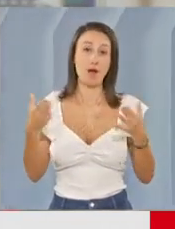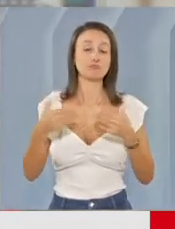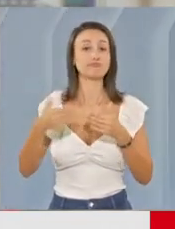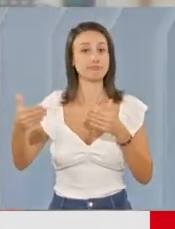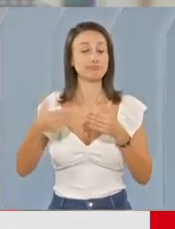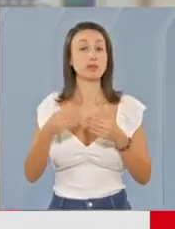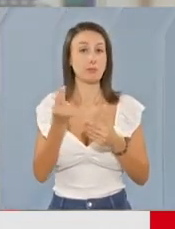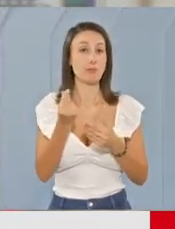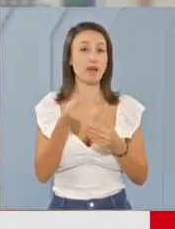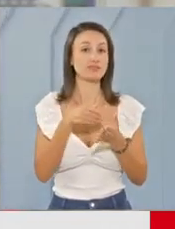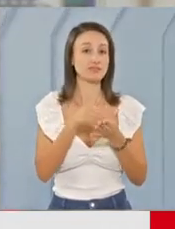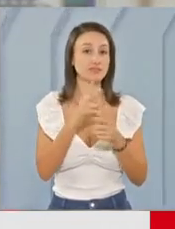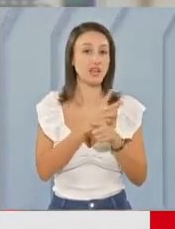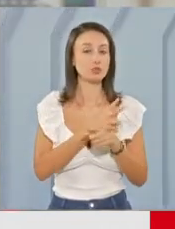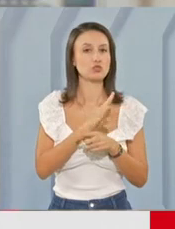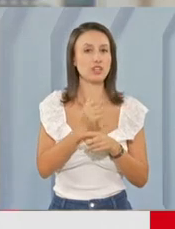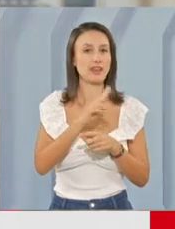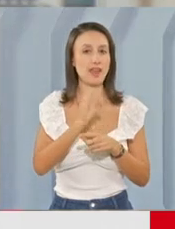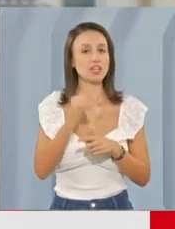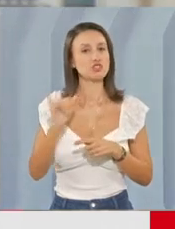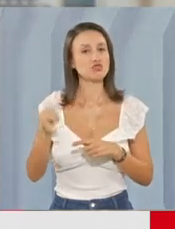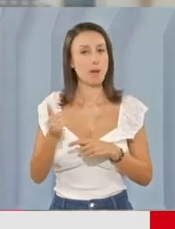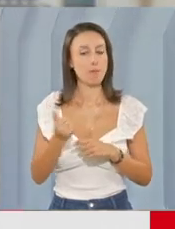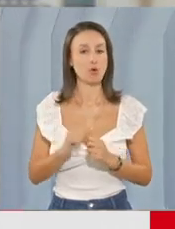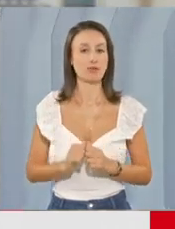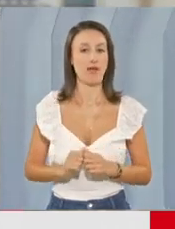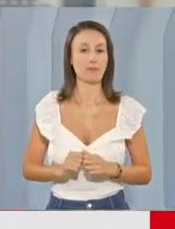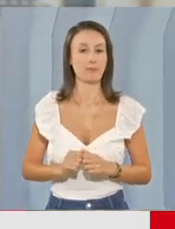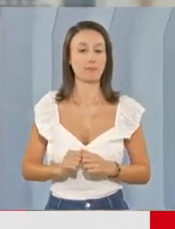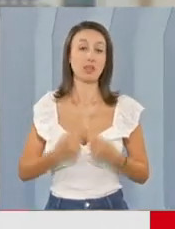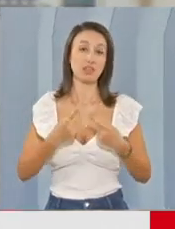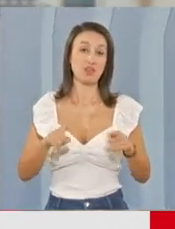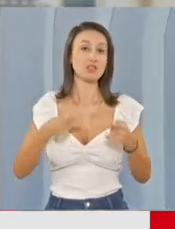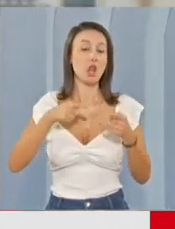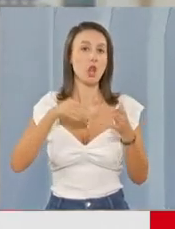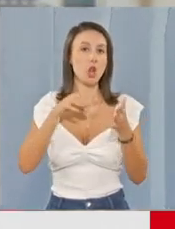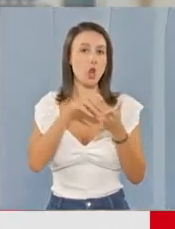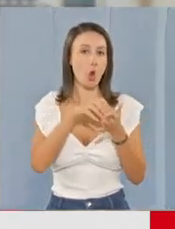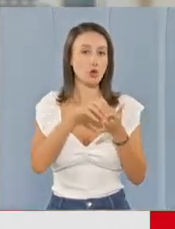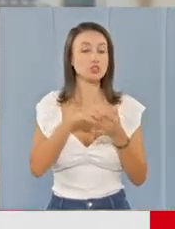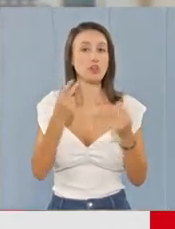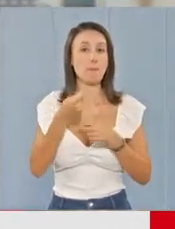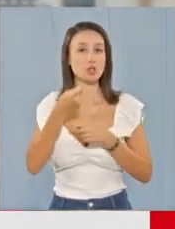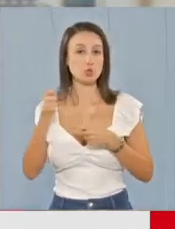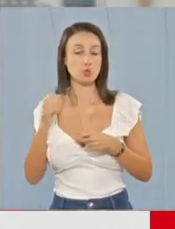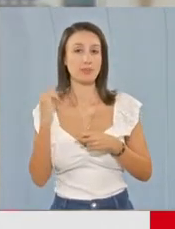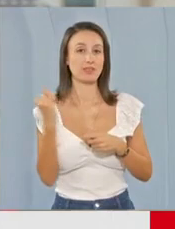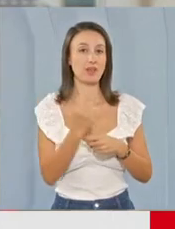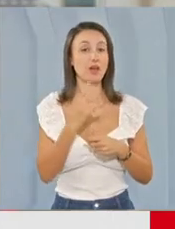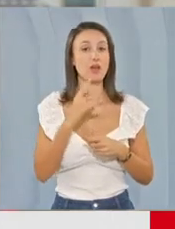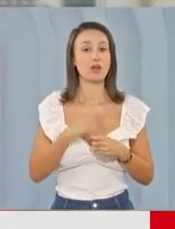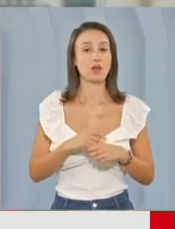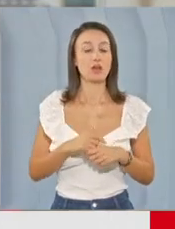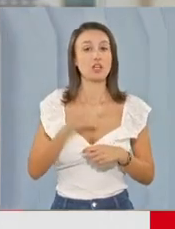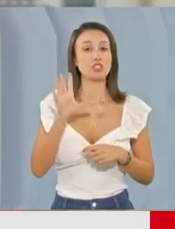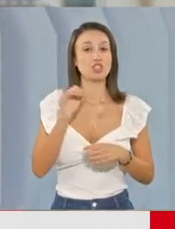pe banii statului Chile Japonia sau bahrain se numără printre locațiile bifate de aceștia cea mai scumpă deplasare externă a depășit suma